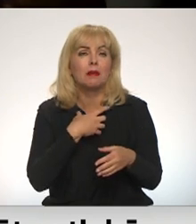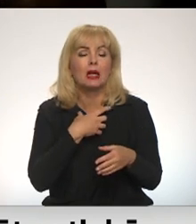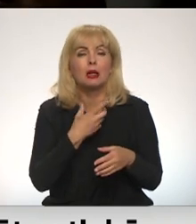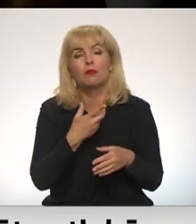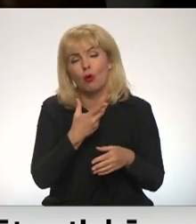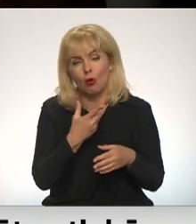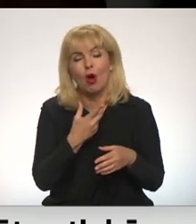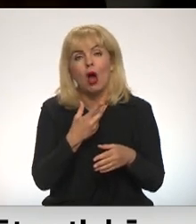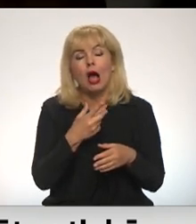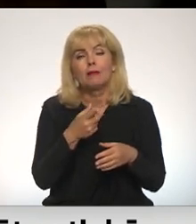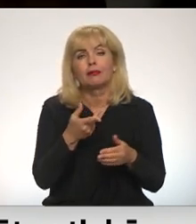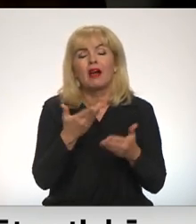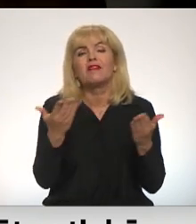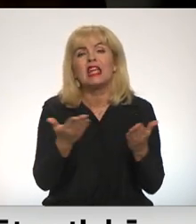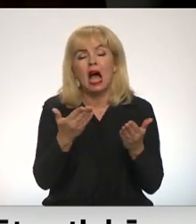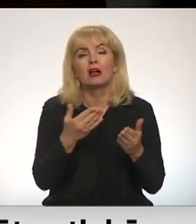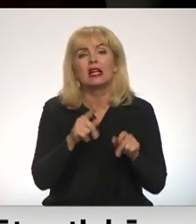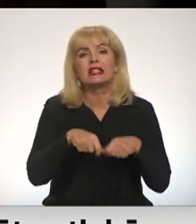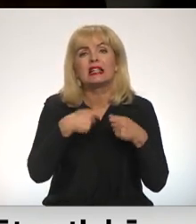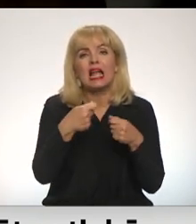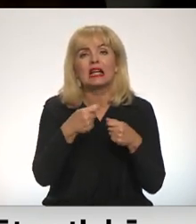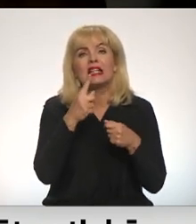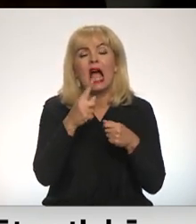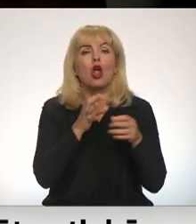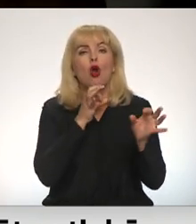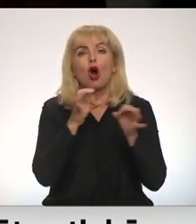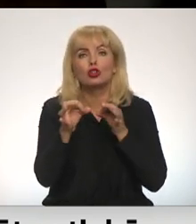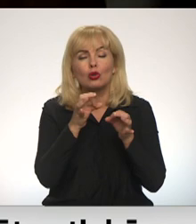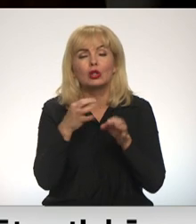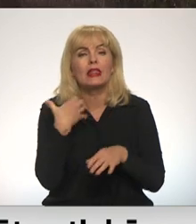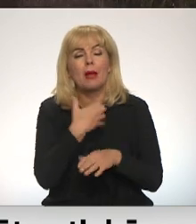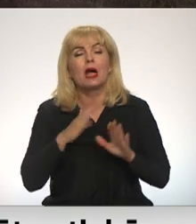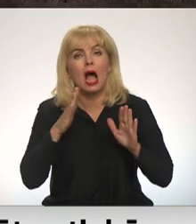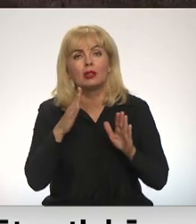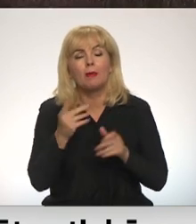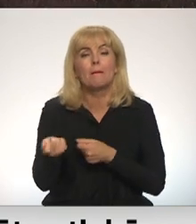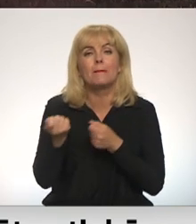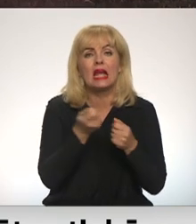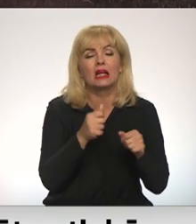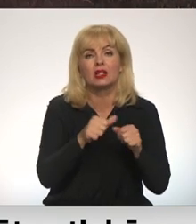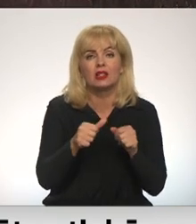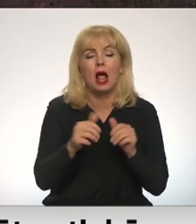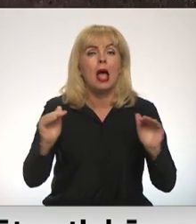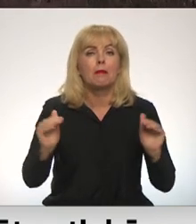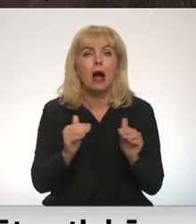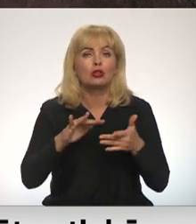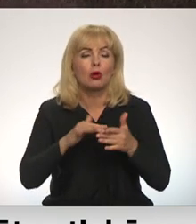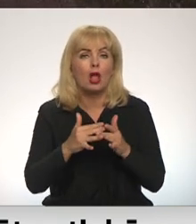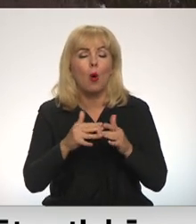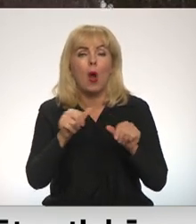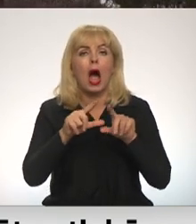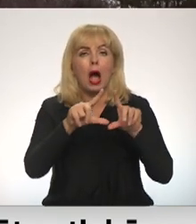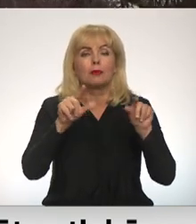arī konsultācijas un nepieciešamības gadījumā piegādātu zāles. Mazo lauku aptieku īpašniekus,